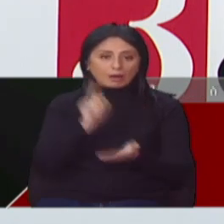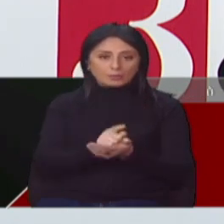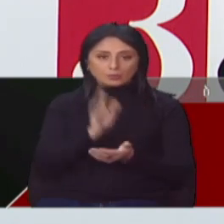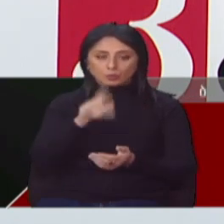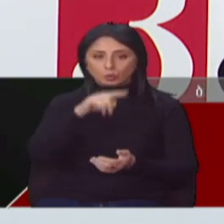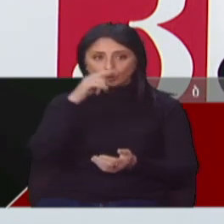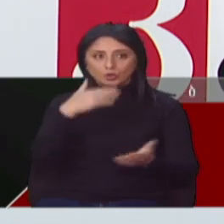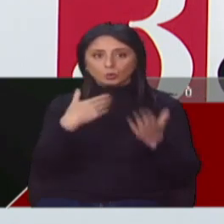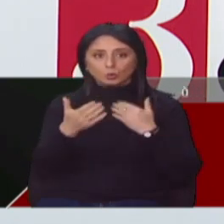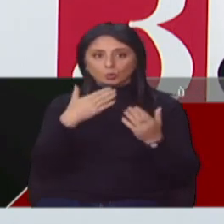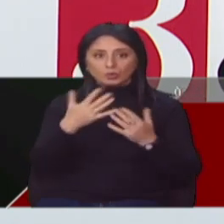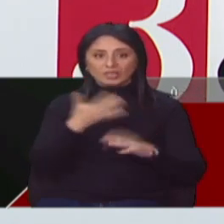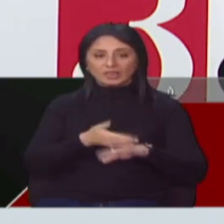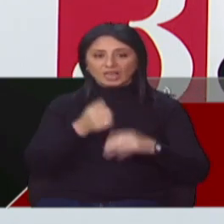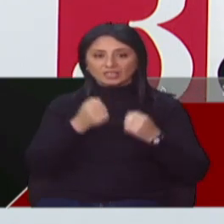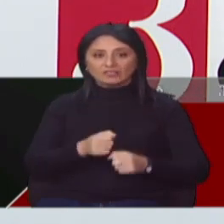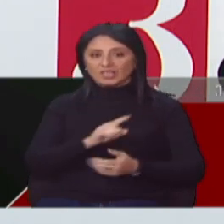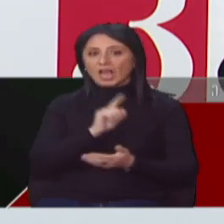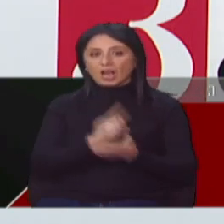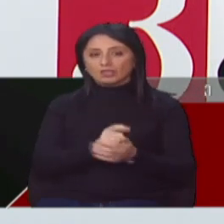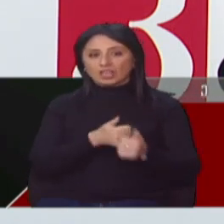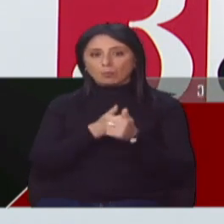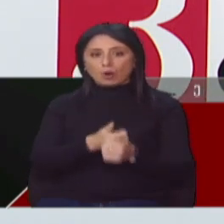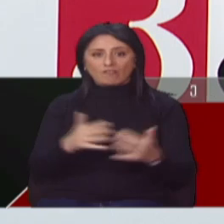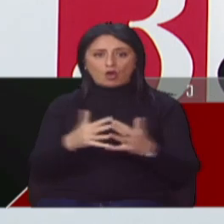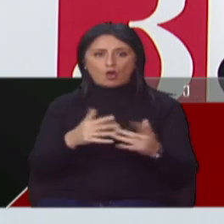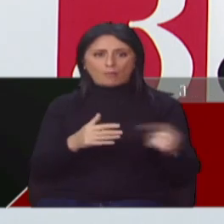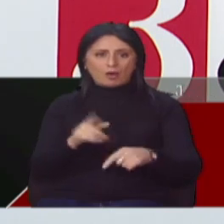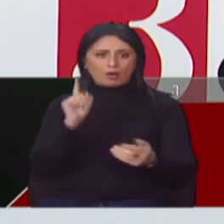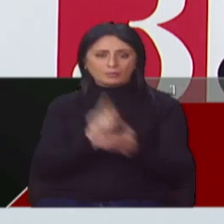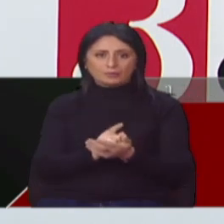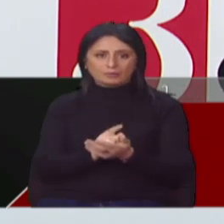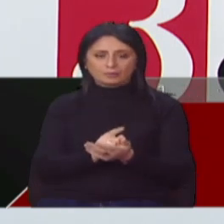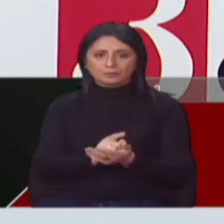გარდაუვალია რუსეთთან ურთიერთობის დაძაბვა, რასაც აუცილებლად მოყვება საომარი მოქმედებები